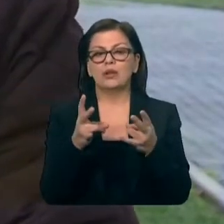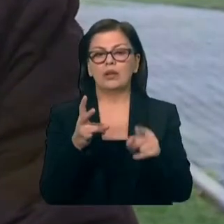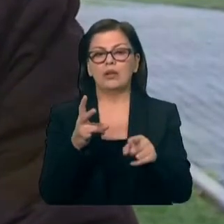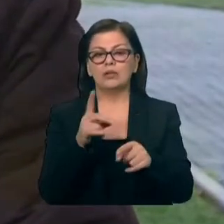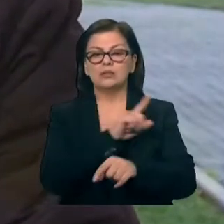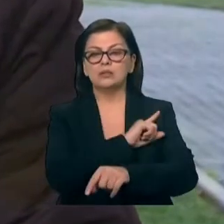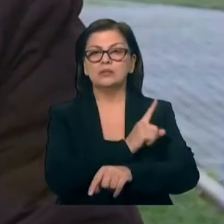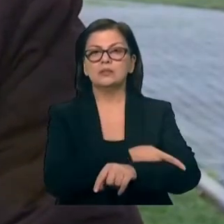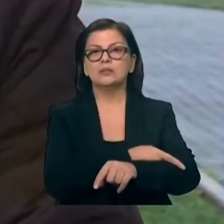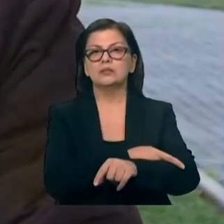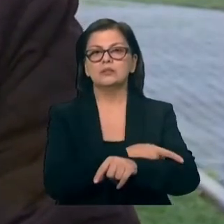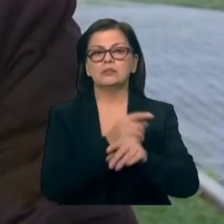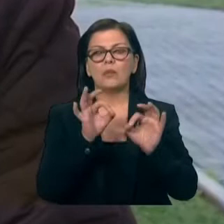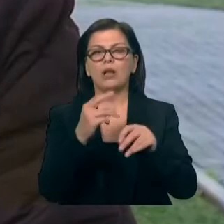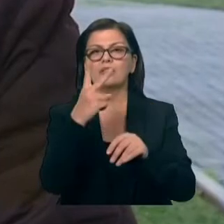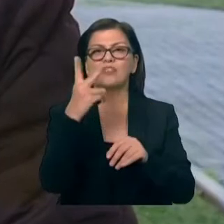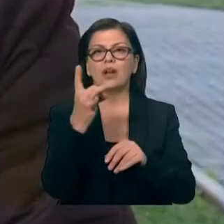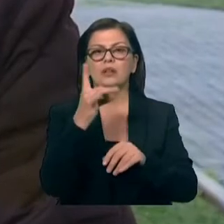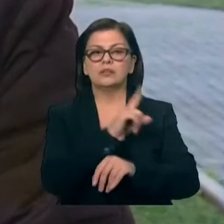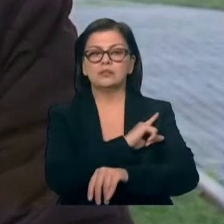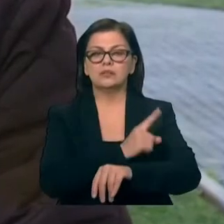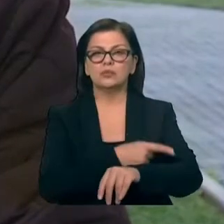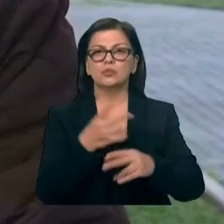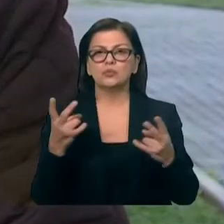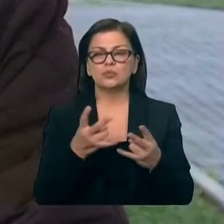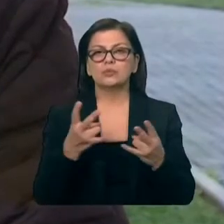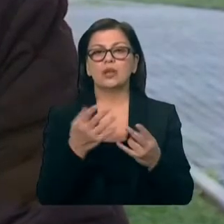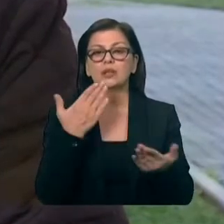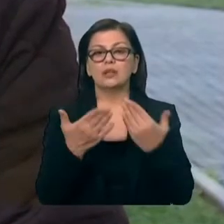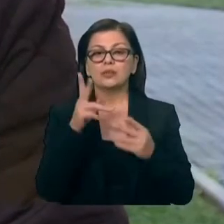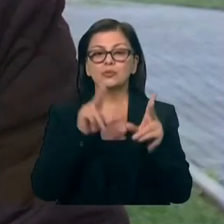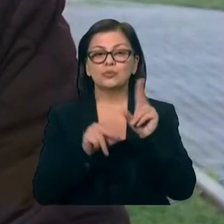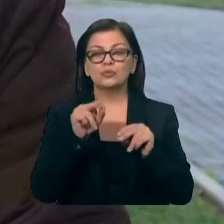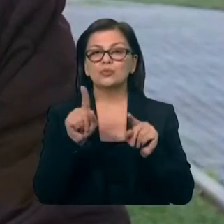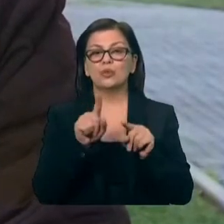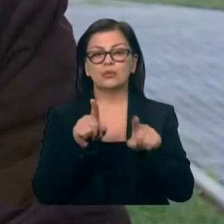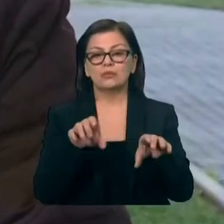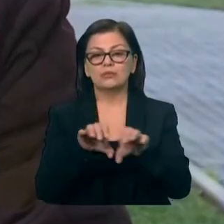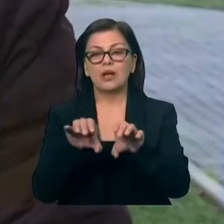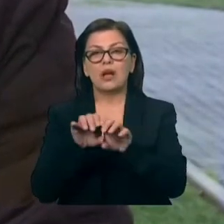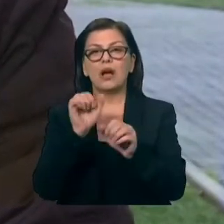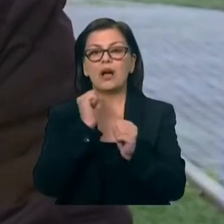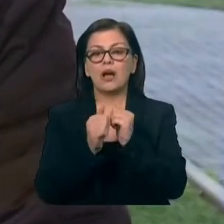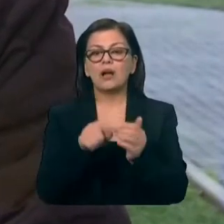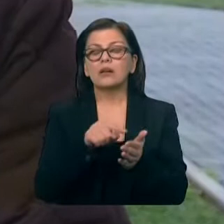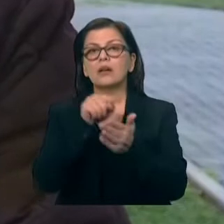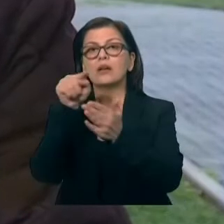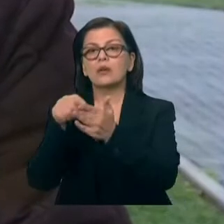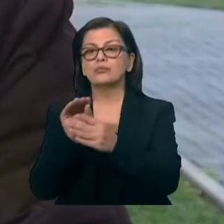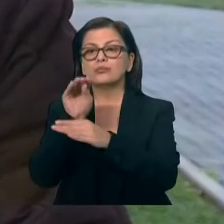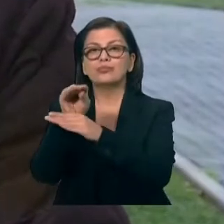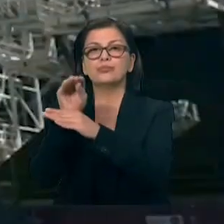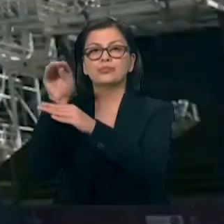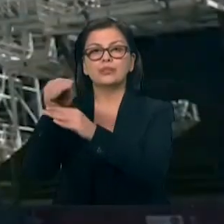qədər də, belə deyək, 2 qat əhəmiyyətlidir. Nəzərə alsaq ki, bu boru kəmərlərinin hər birinin perspektivdə artırılma